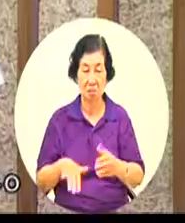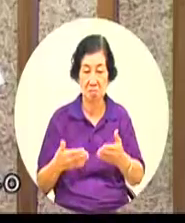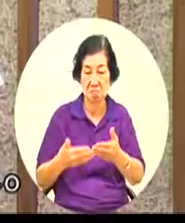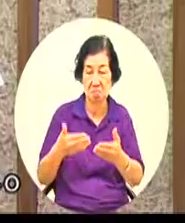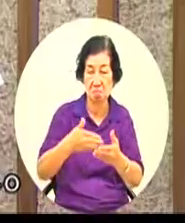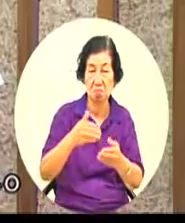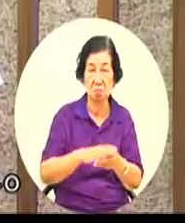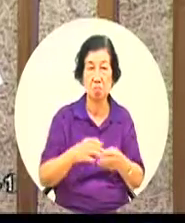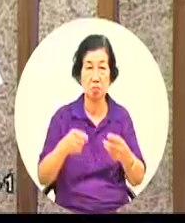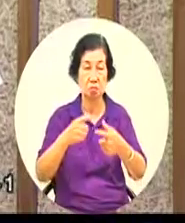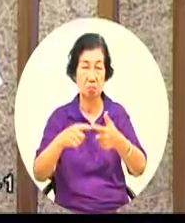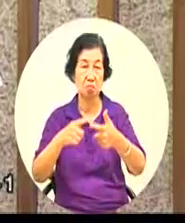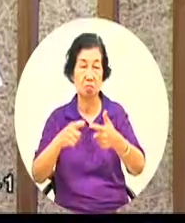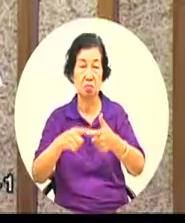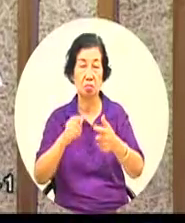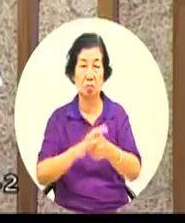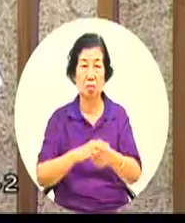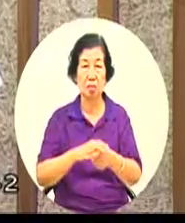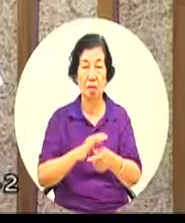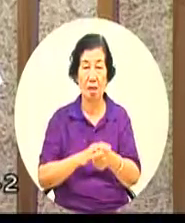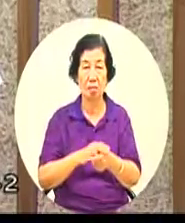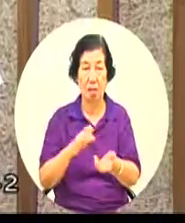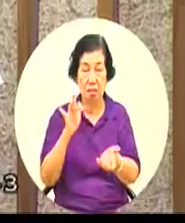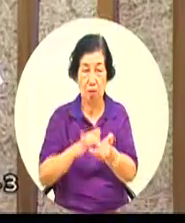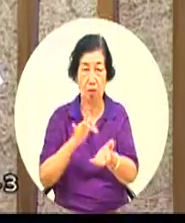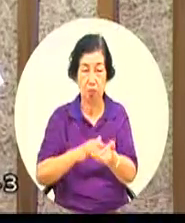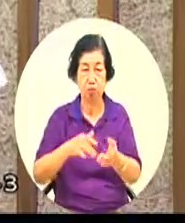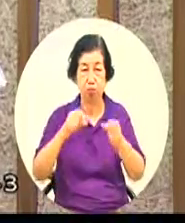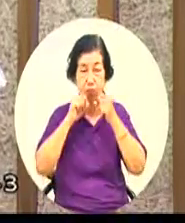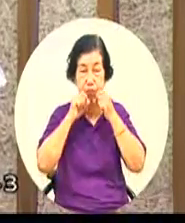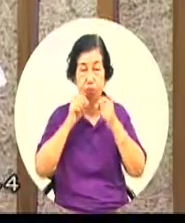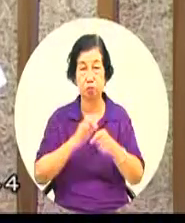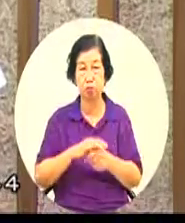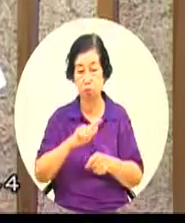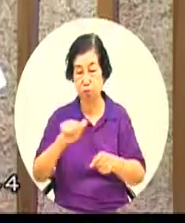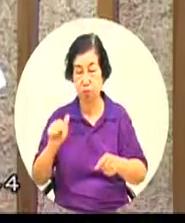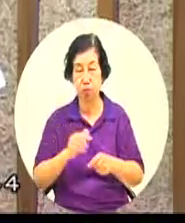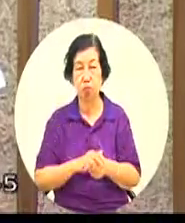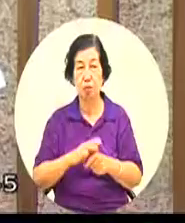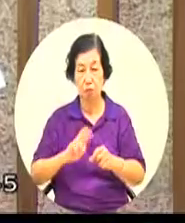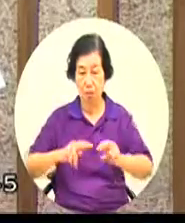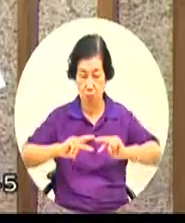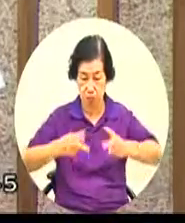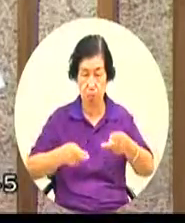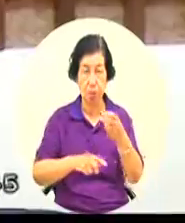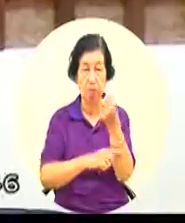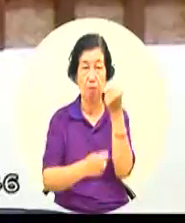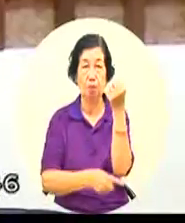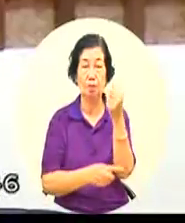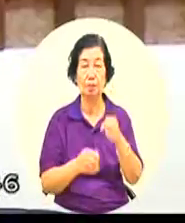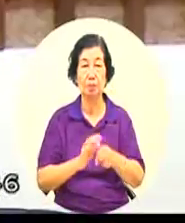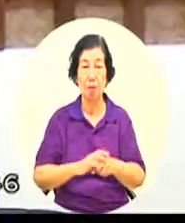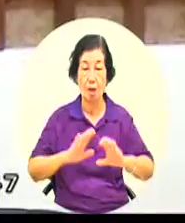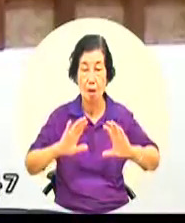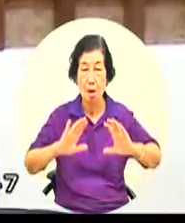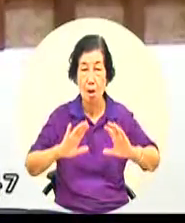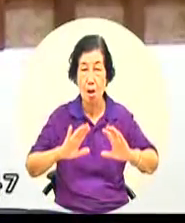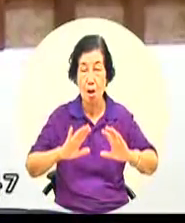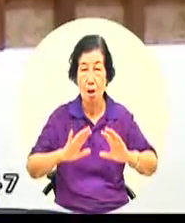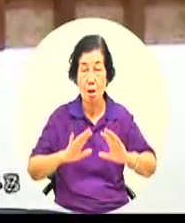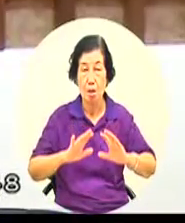个一直。政府没有通过， 所以要修法嘛？ 对， 对，要透过修法。 对对。 但是有一个国中的校长，他讲啊，他